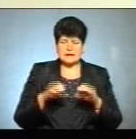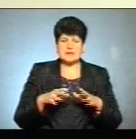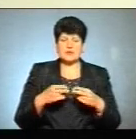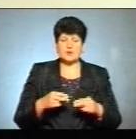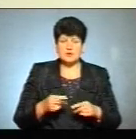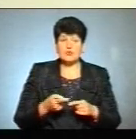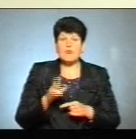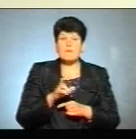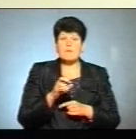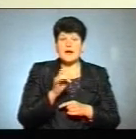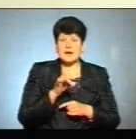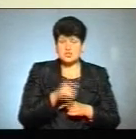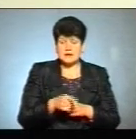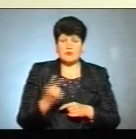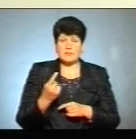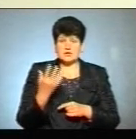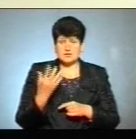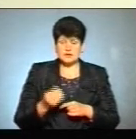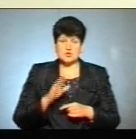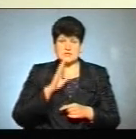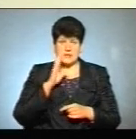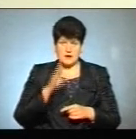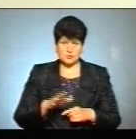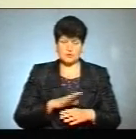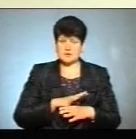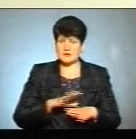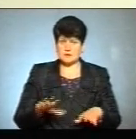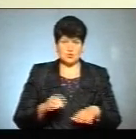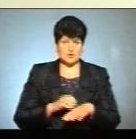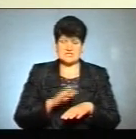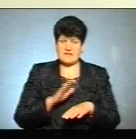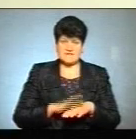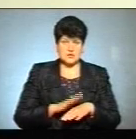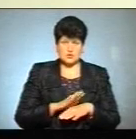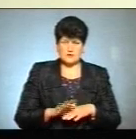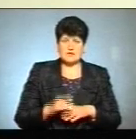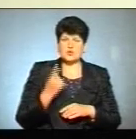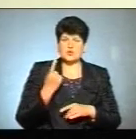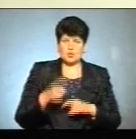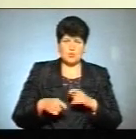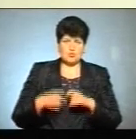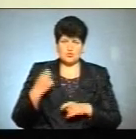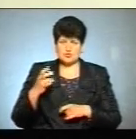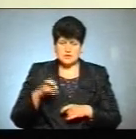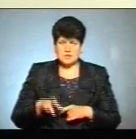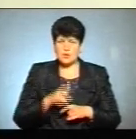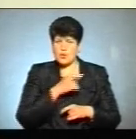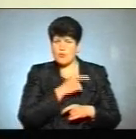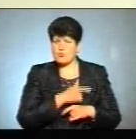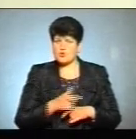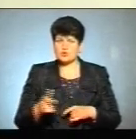в Бережанах в перший день, якщо ще зранку не було зафіксовано жодного порушення, то впродовж